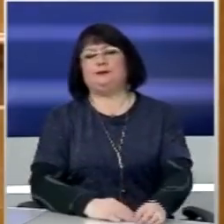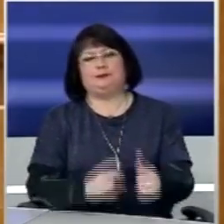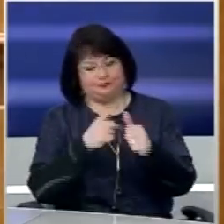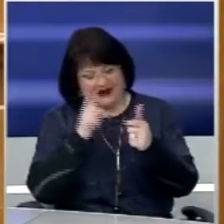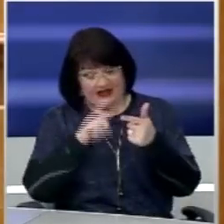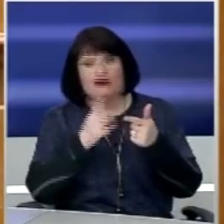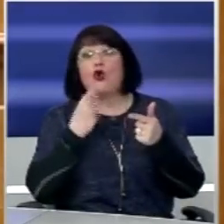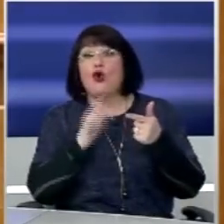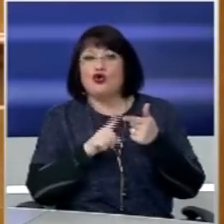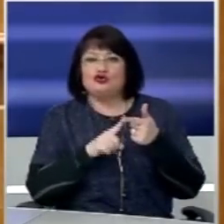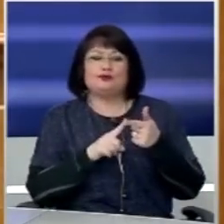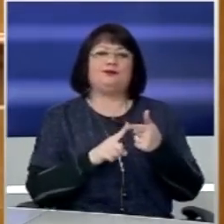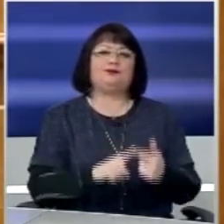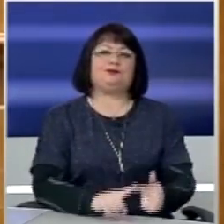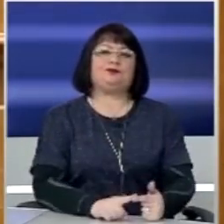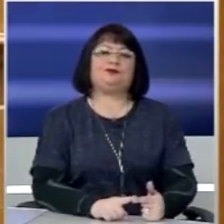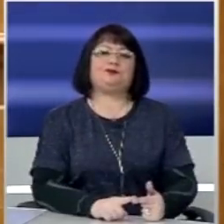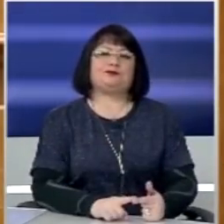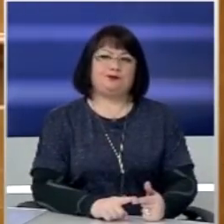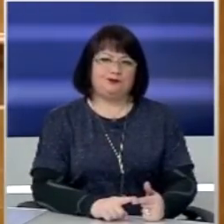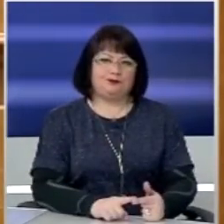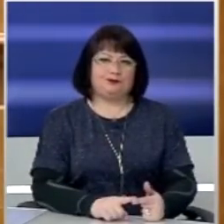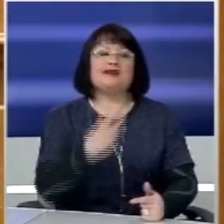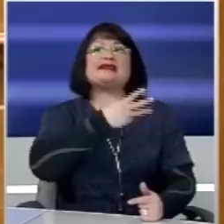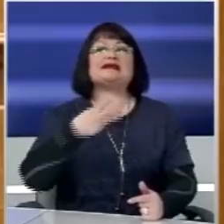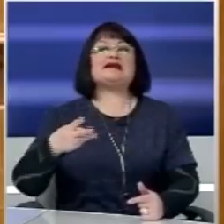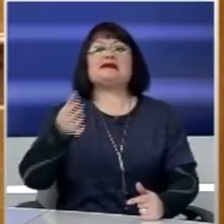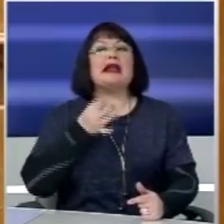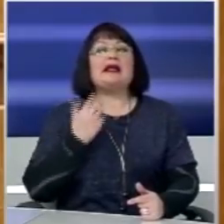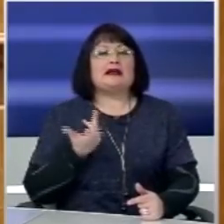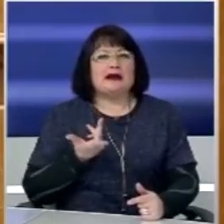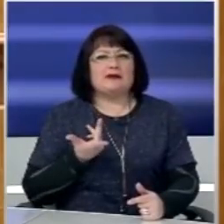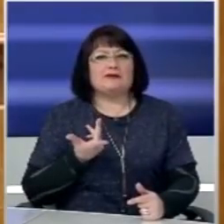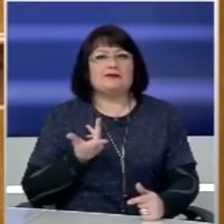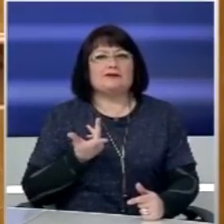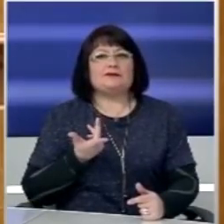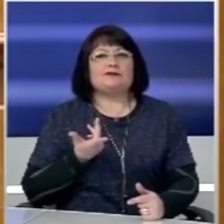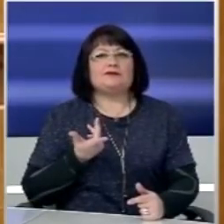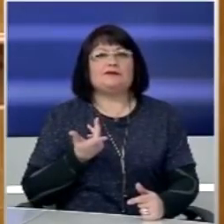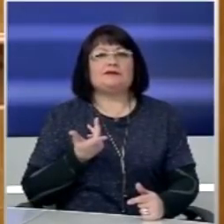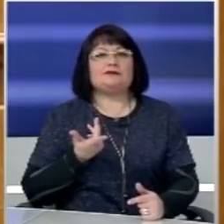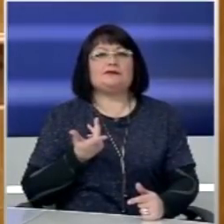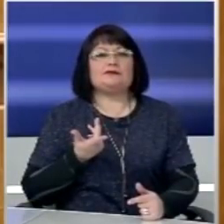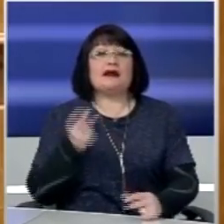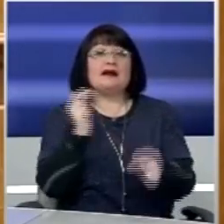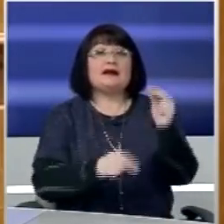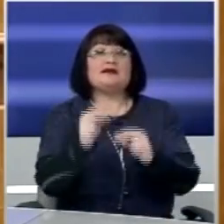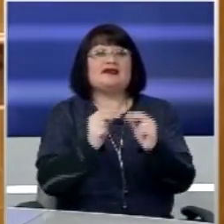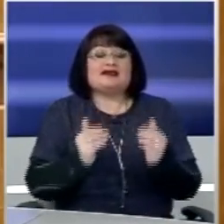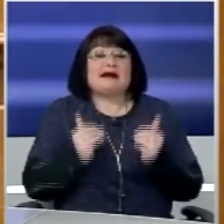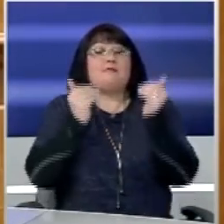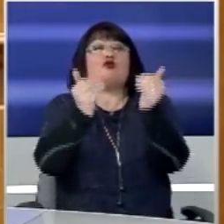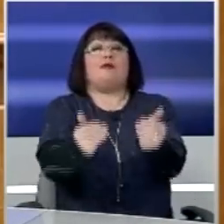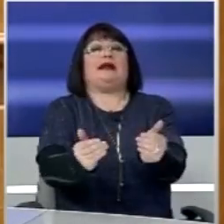Δεύτερο. Το δεύτερο επιχείρημα που ακούμε από το ΣΥΡΙΖΑ είναι να προτείνει, λέει, μια αναστολή της ψήφισης της